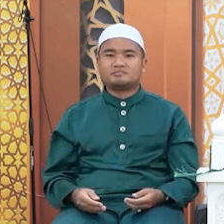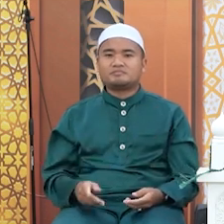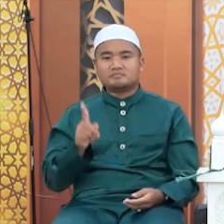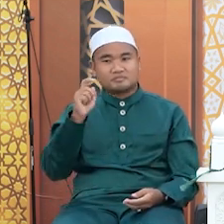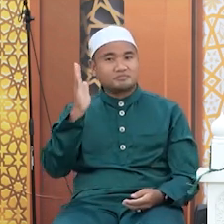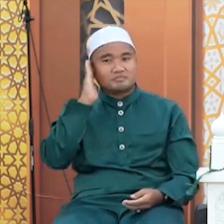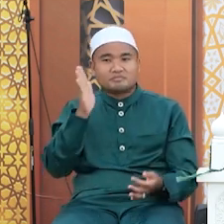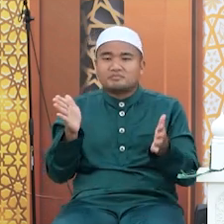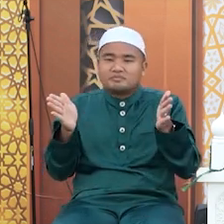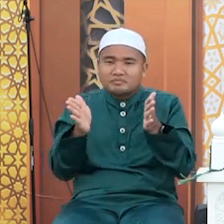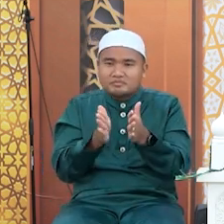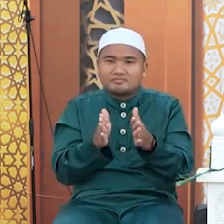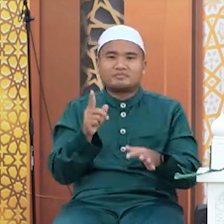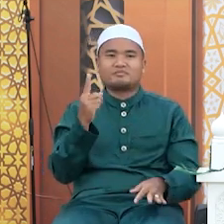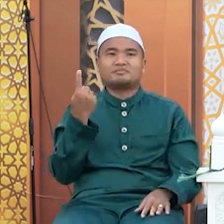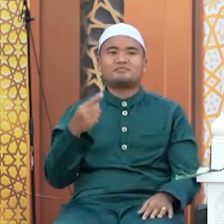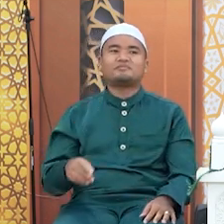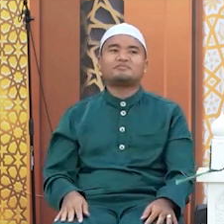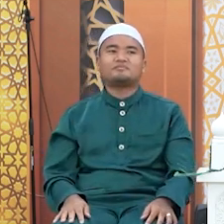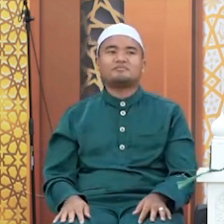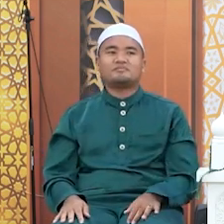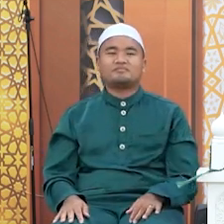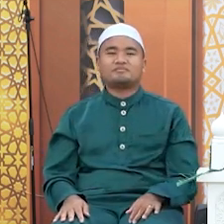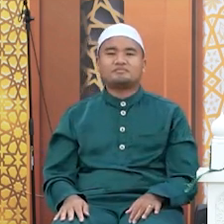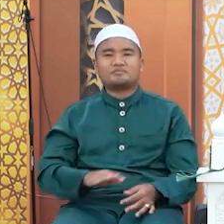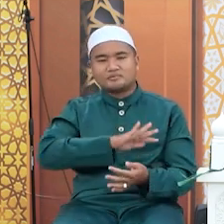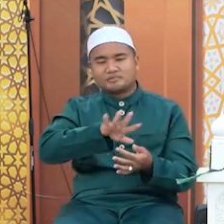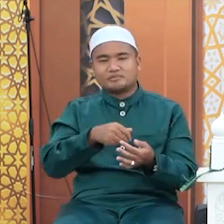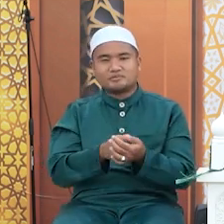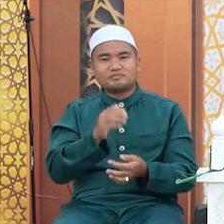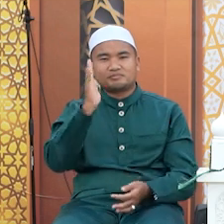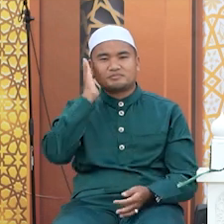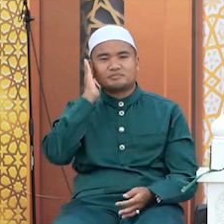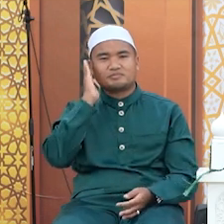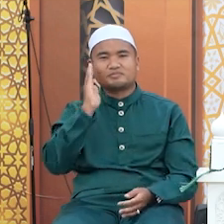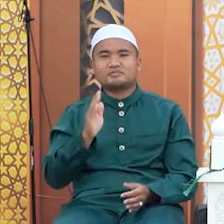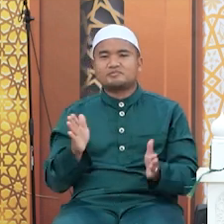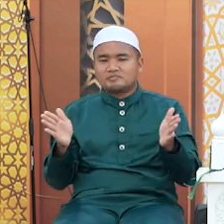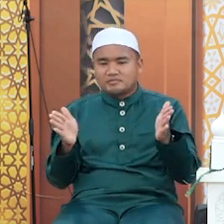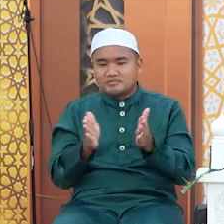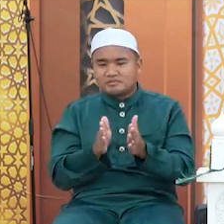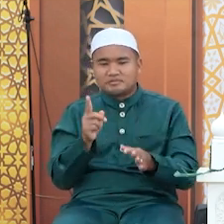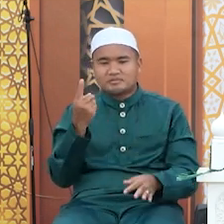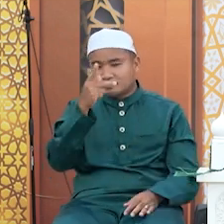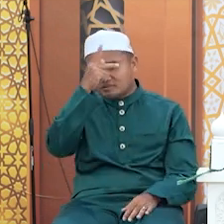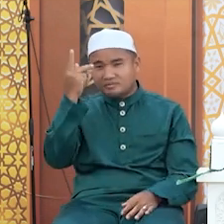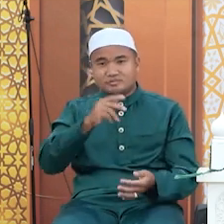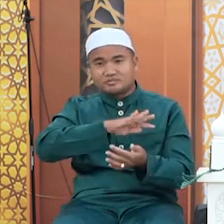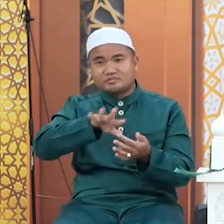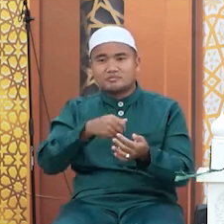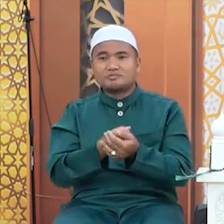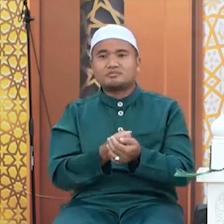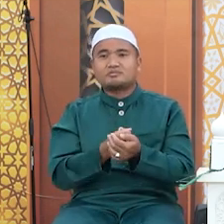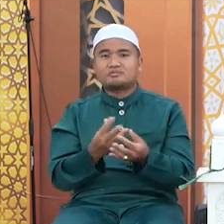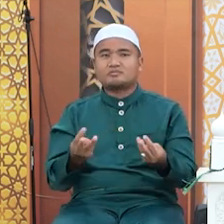ya? Malu. Nak lagu waktu lain lah. Dah, kawan ni nak buka dah. Sebab nak baca Allah marbah hazidah